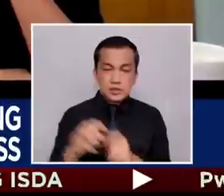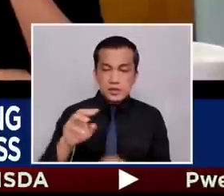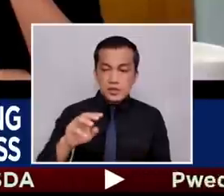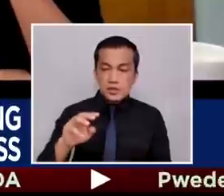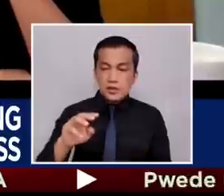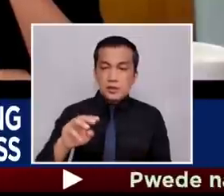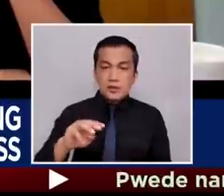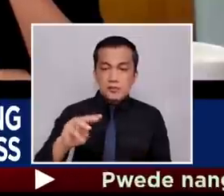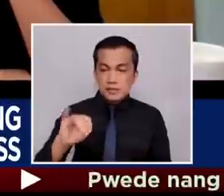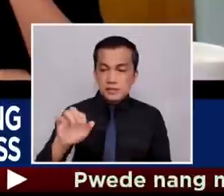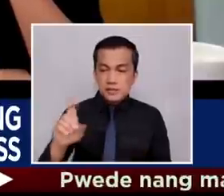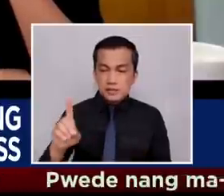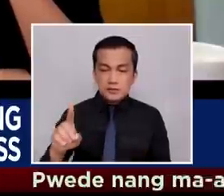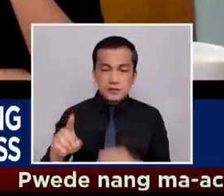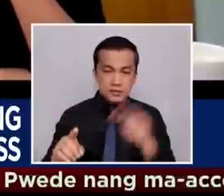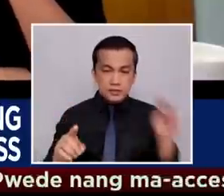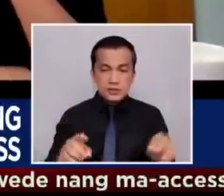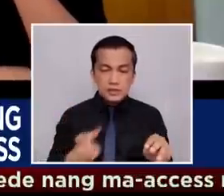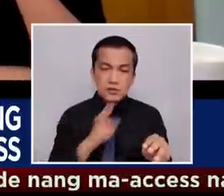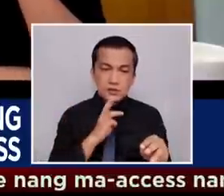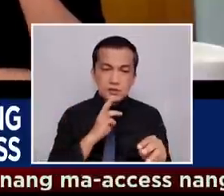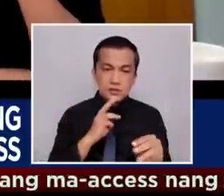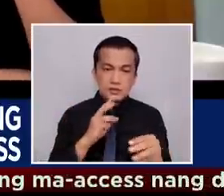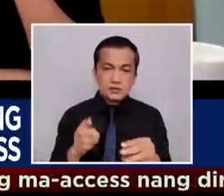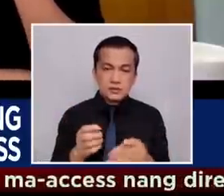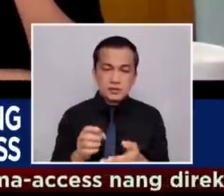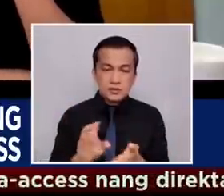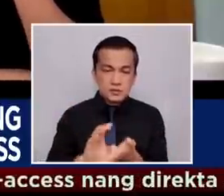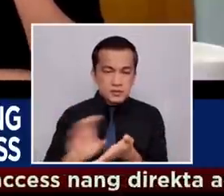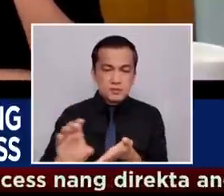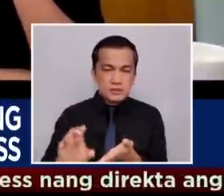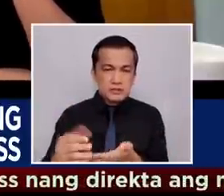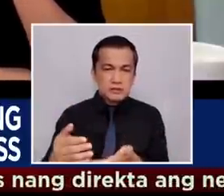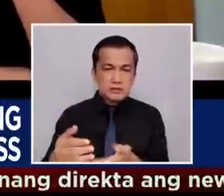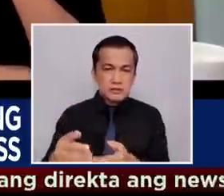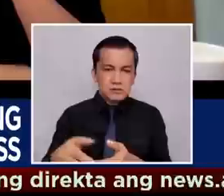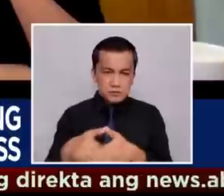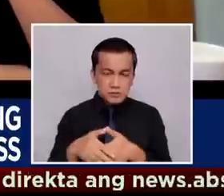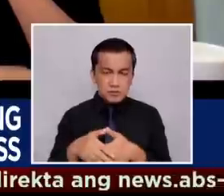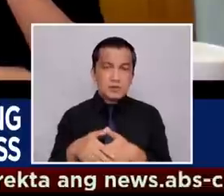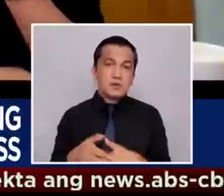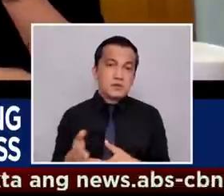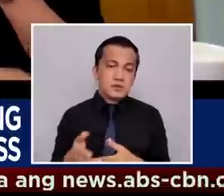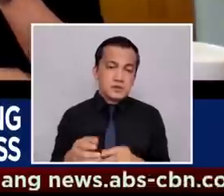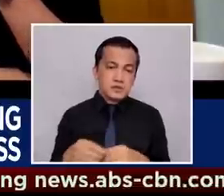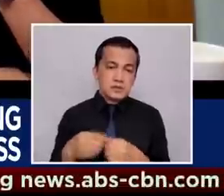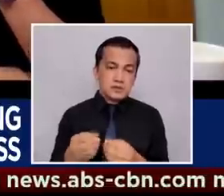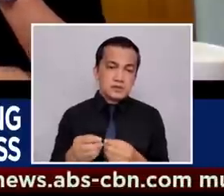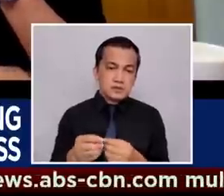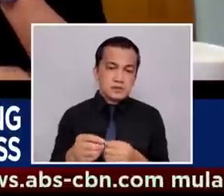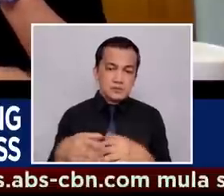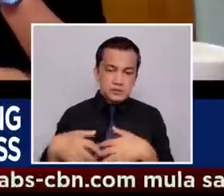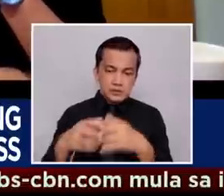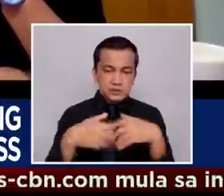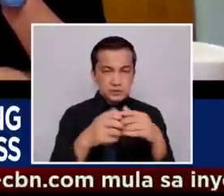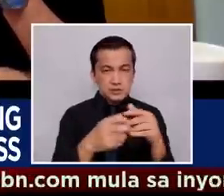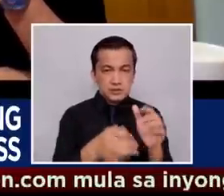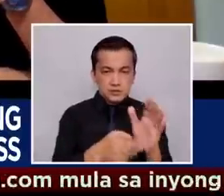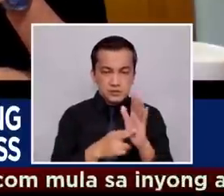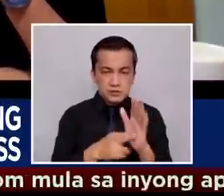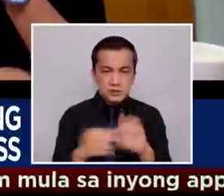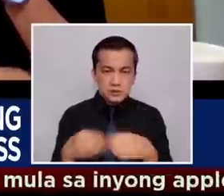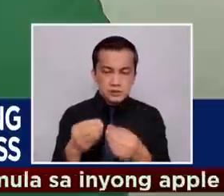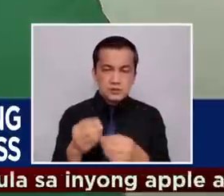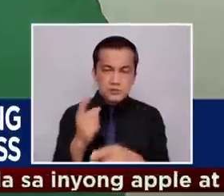also push back their investments in providing the in building their infrastructure required to provide the